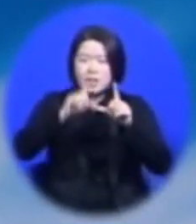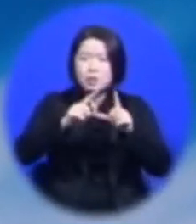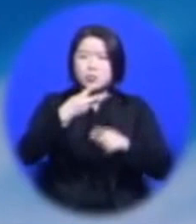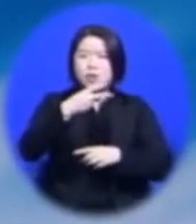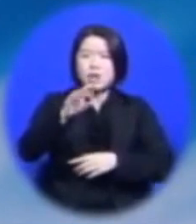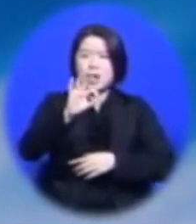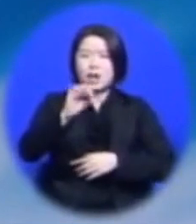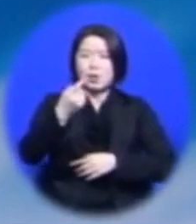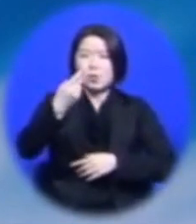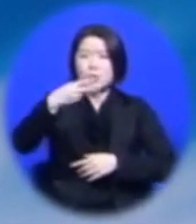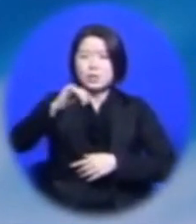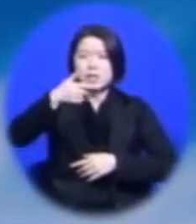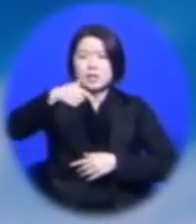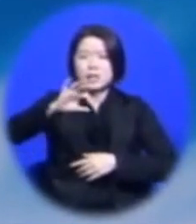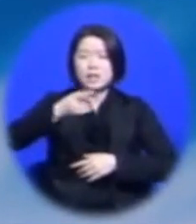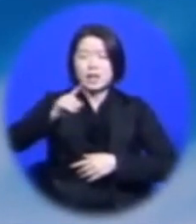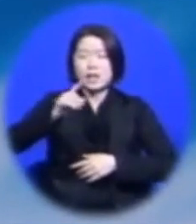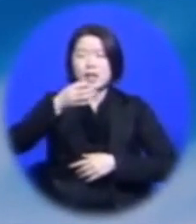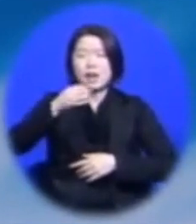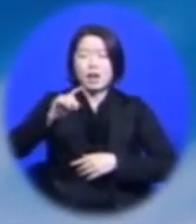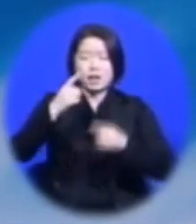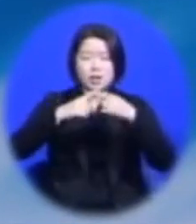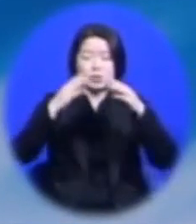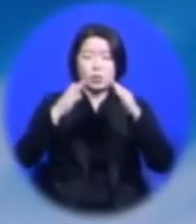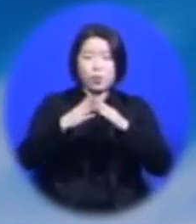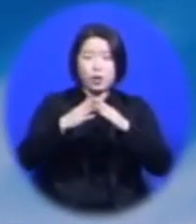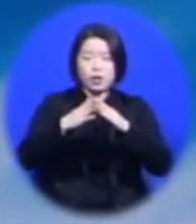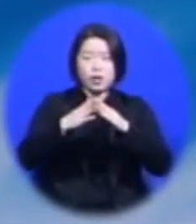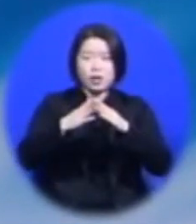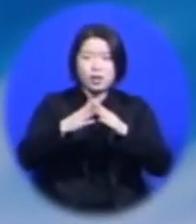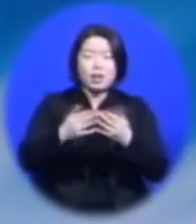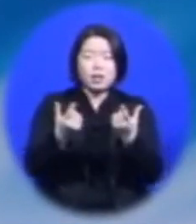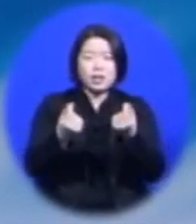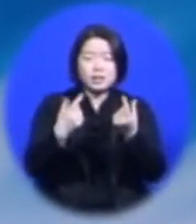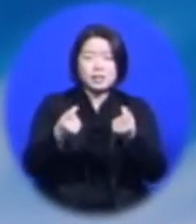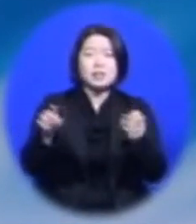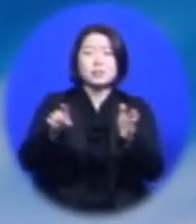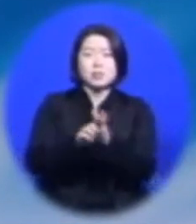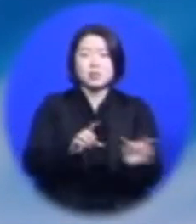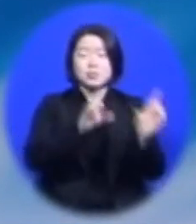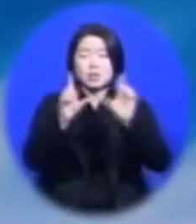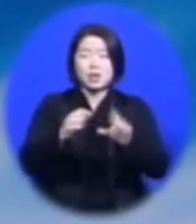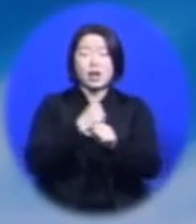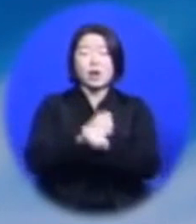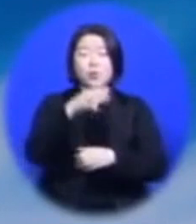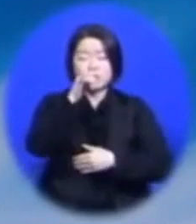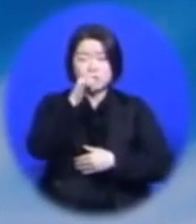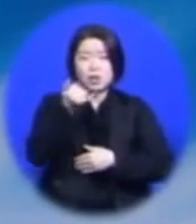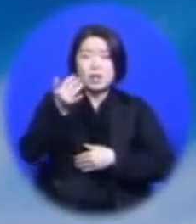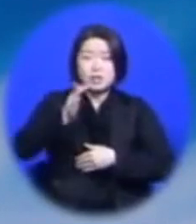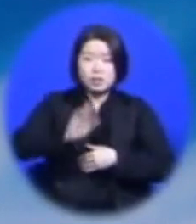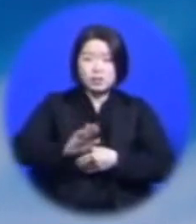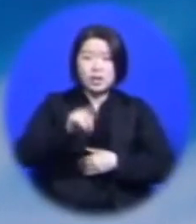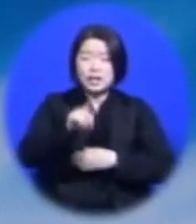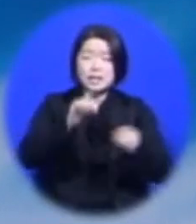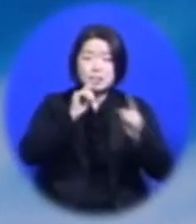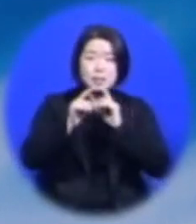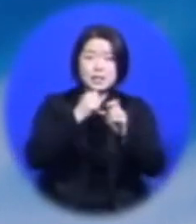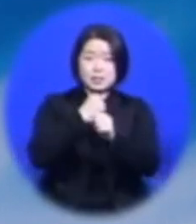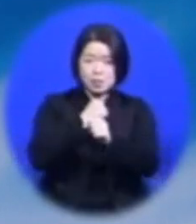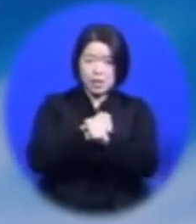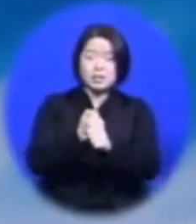교회의 교인들에게 해당되는 신앙생활을 하고 있습니다. 그런데 이 말씀을